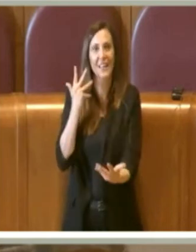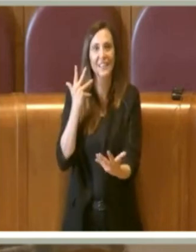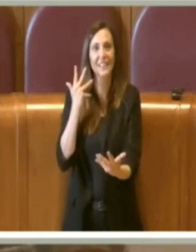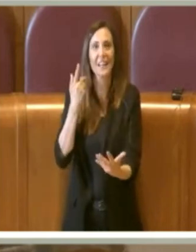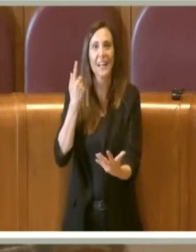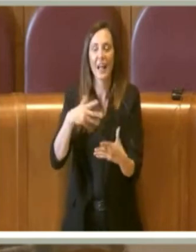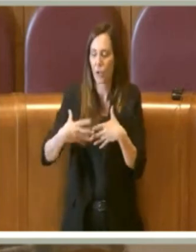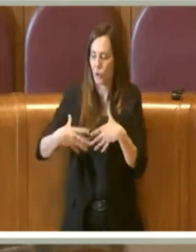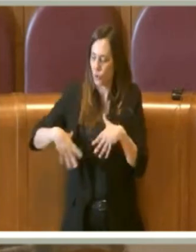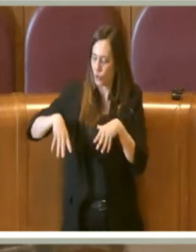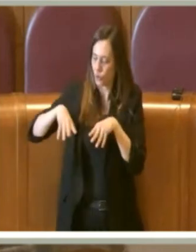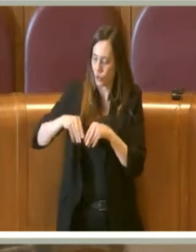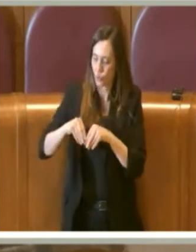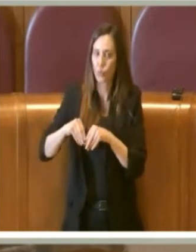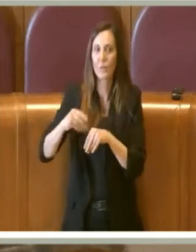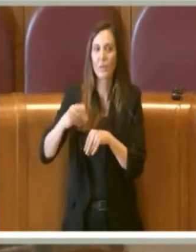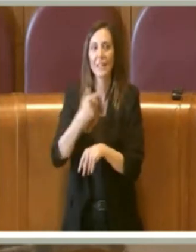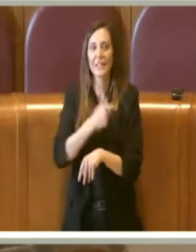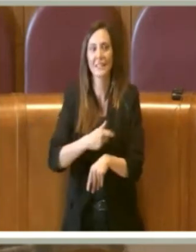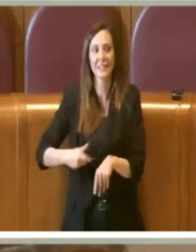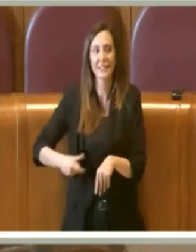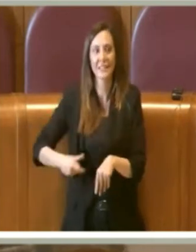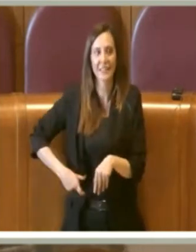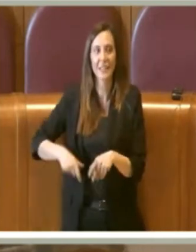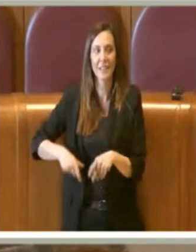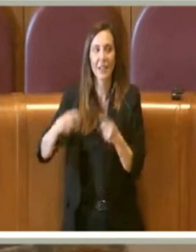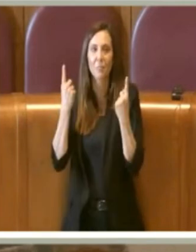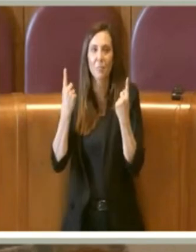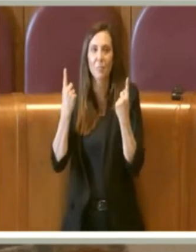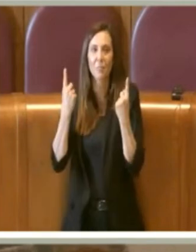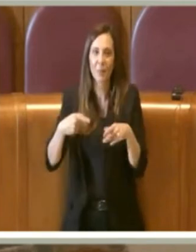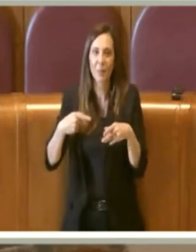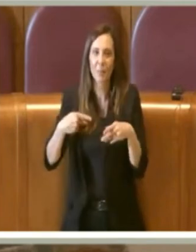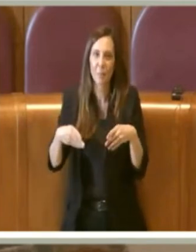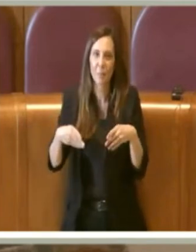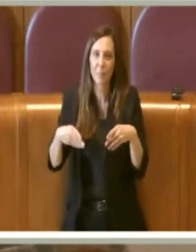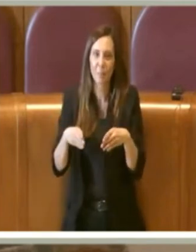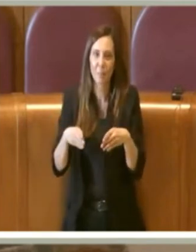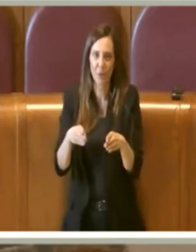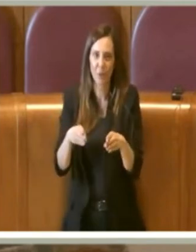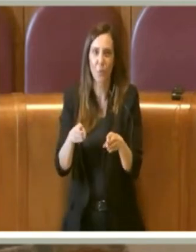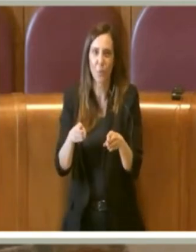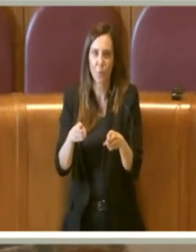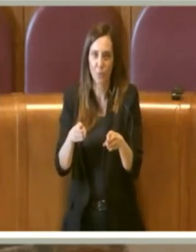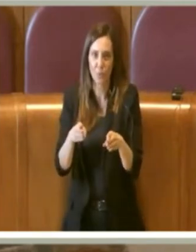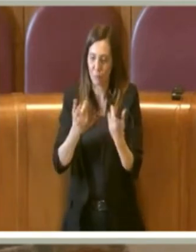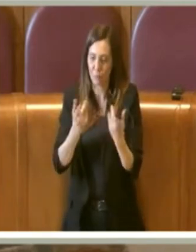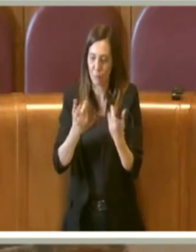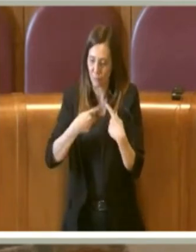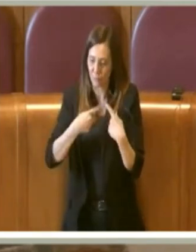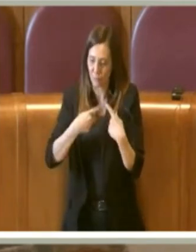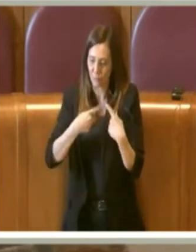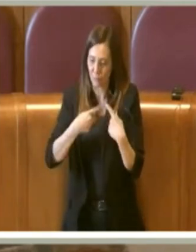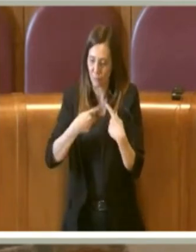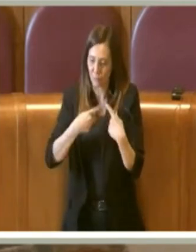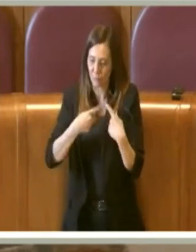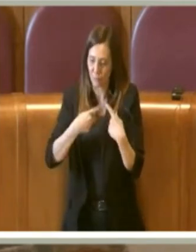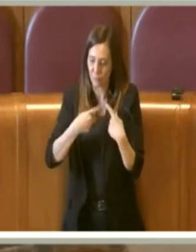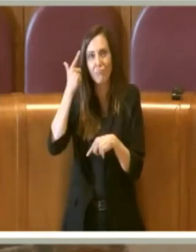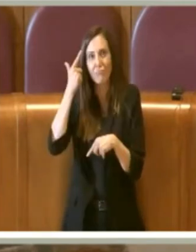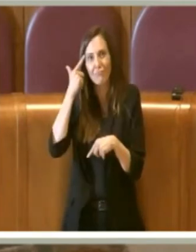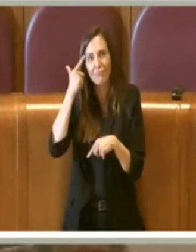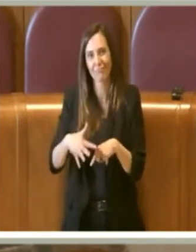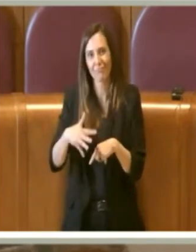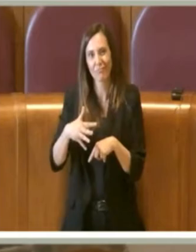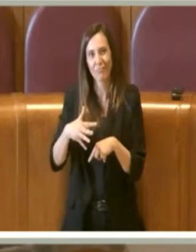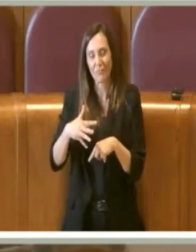sindaca che chiaramente questo percorso come sappiamo tutti è diventato difficoltoso alla